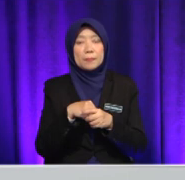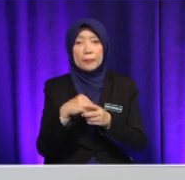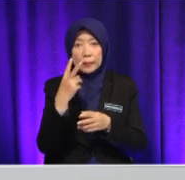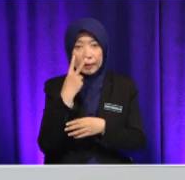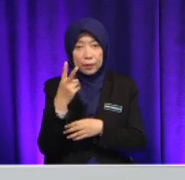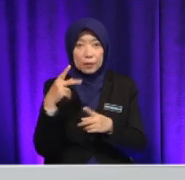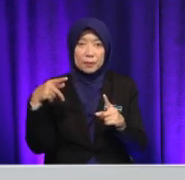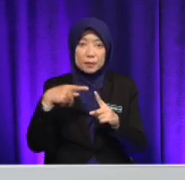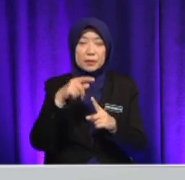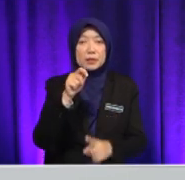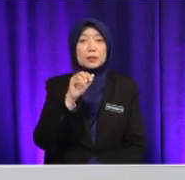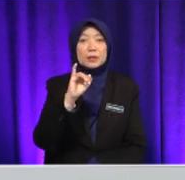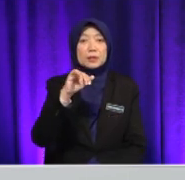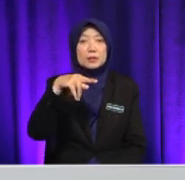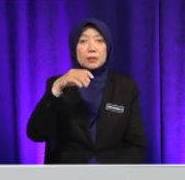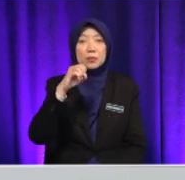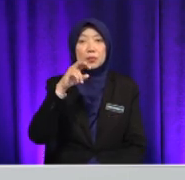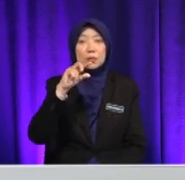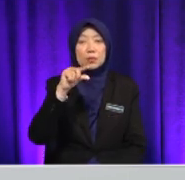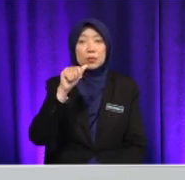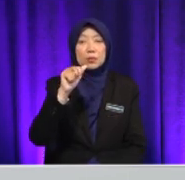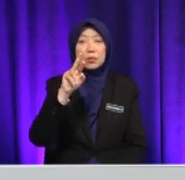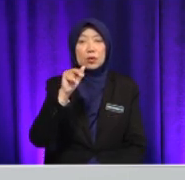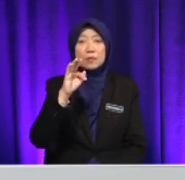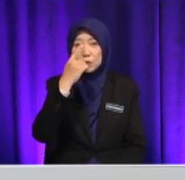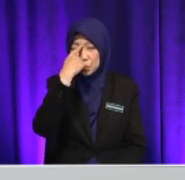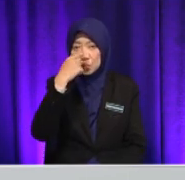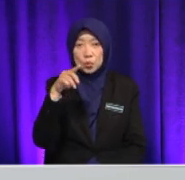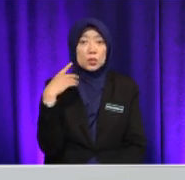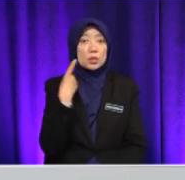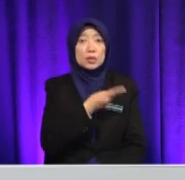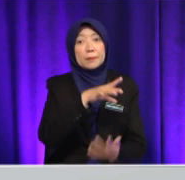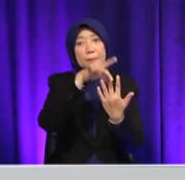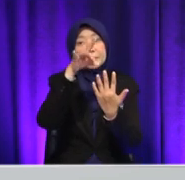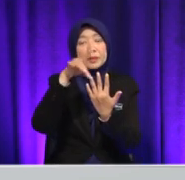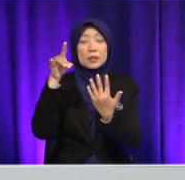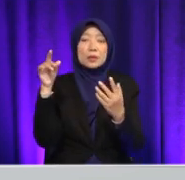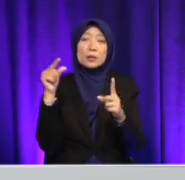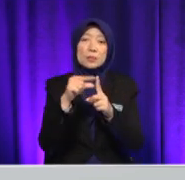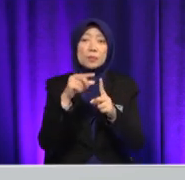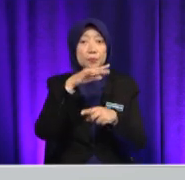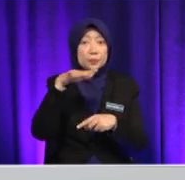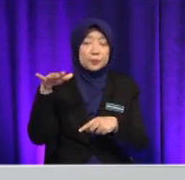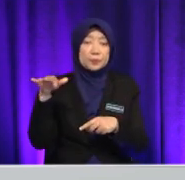tipografi Oke tipografi ini kita kaidah untuk kita memilih huruf dan juga